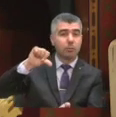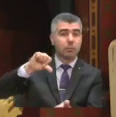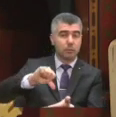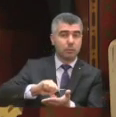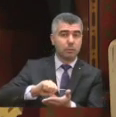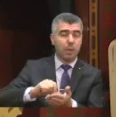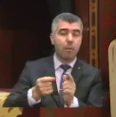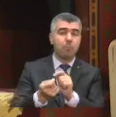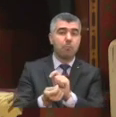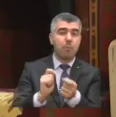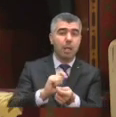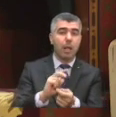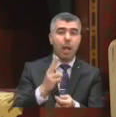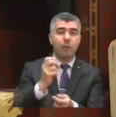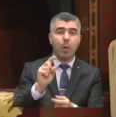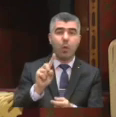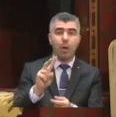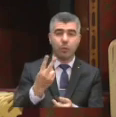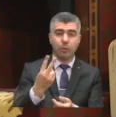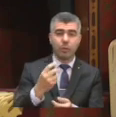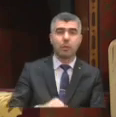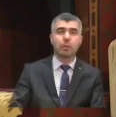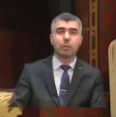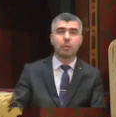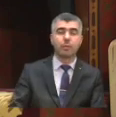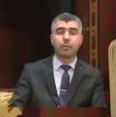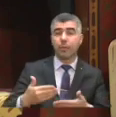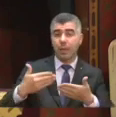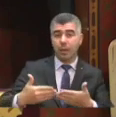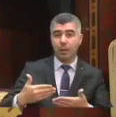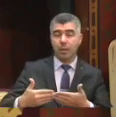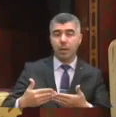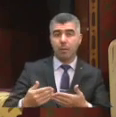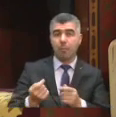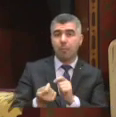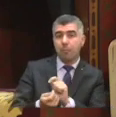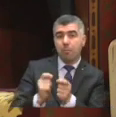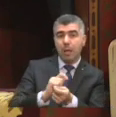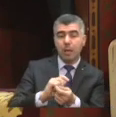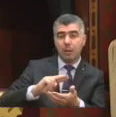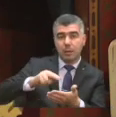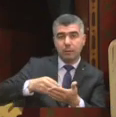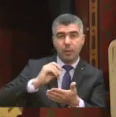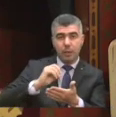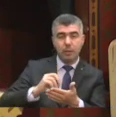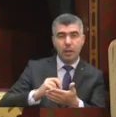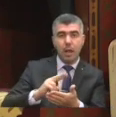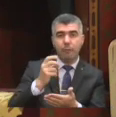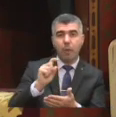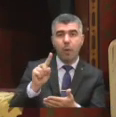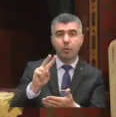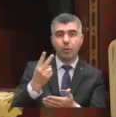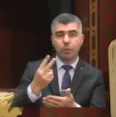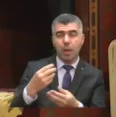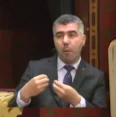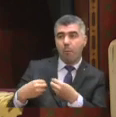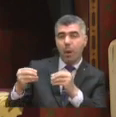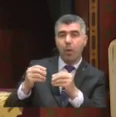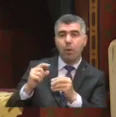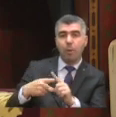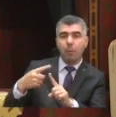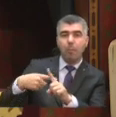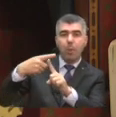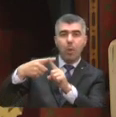تعدلت في 2021، والصادر وبفضل التعديل ديال هذه الاتفاقيه في 2021 الصادرات المغربيه نحو هذا البلد